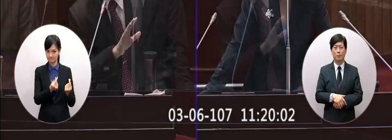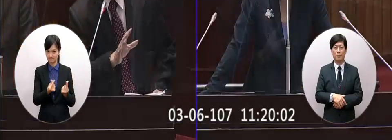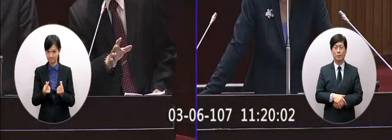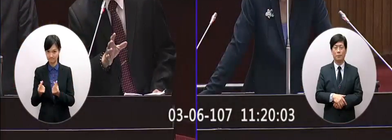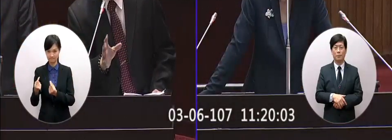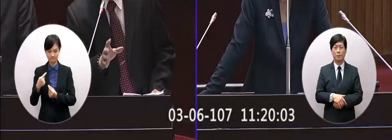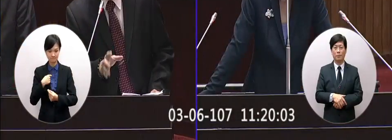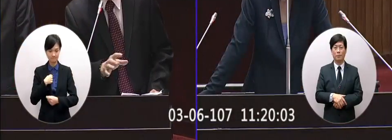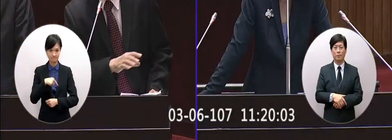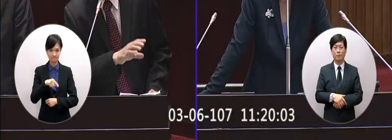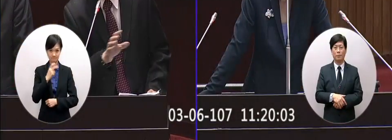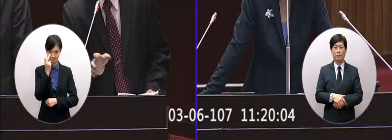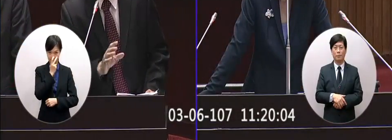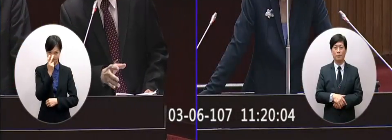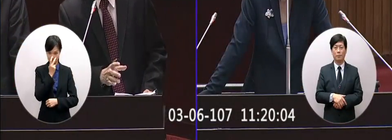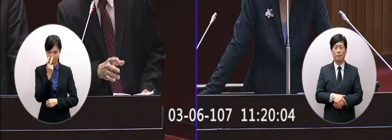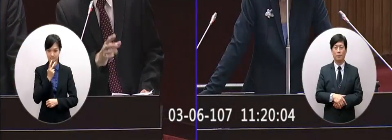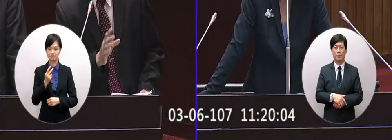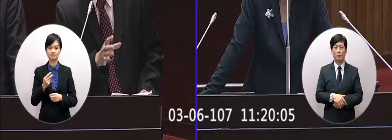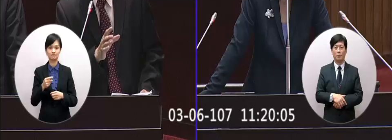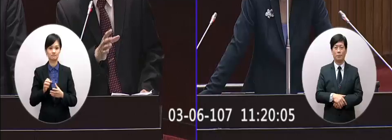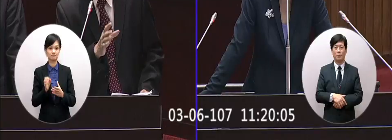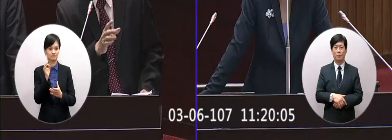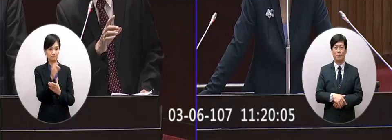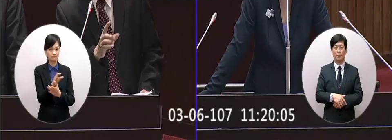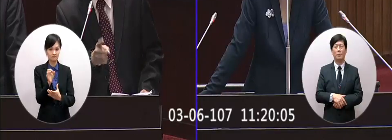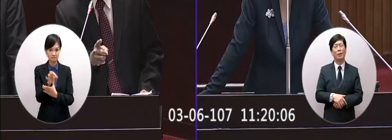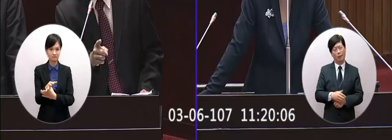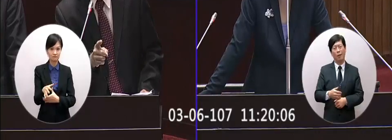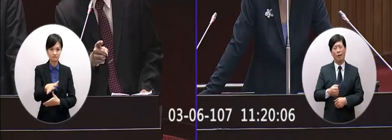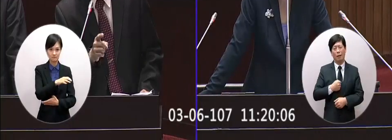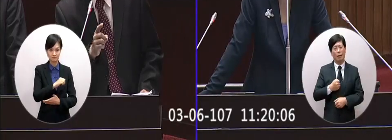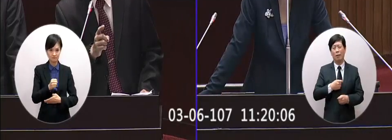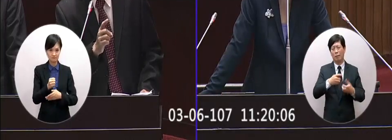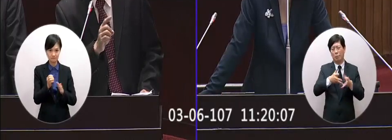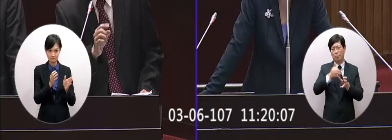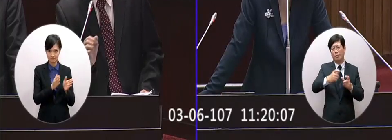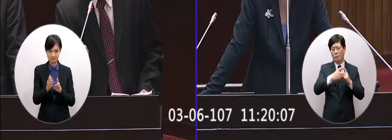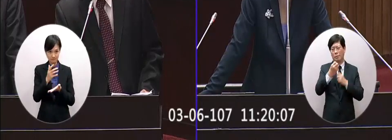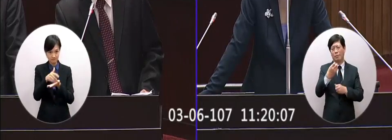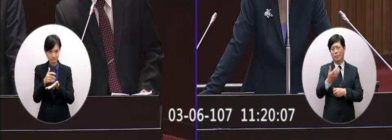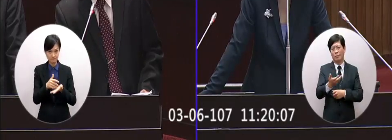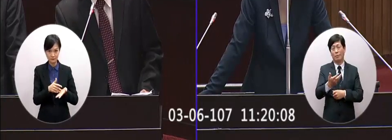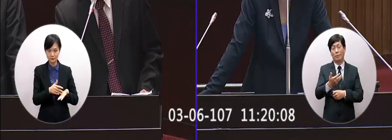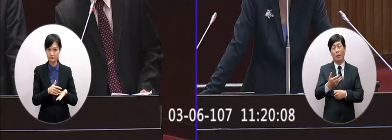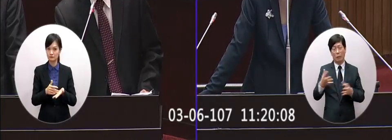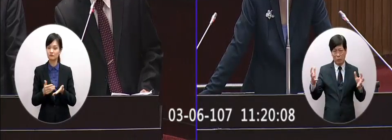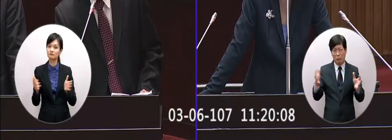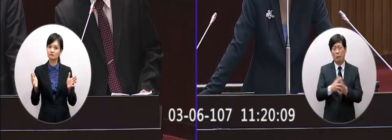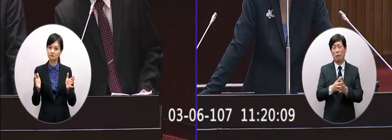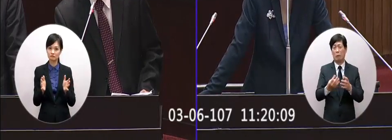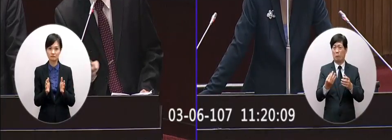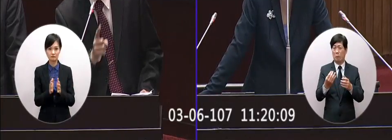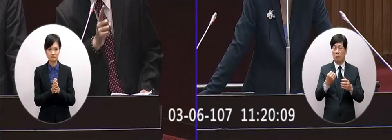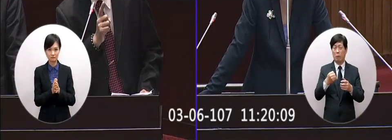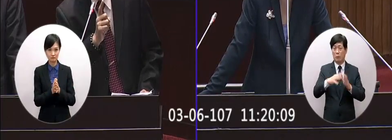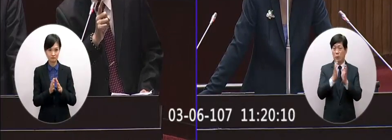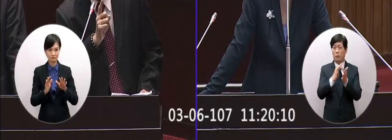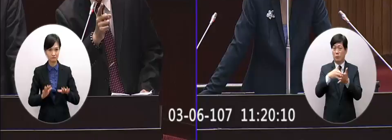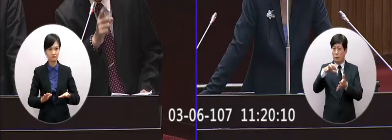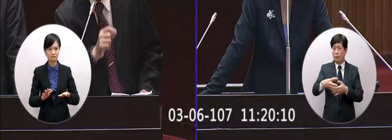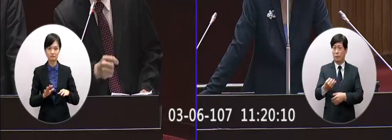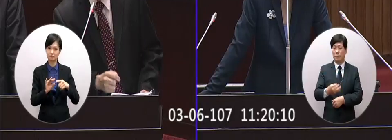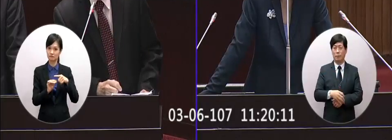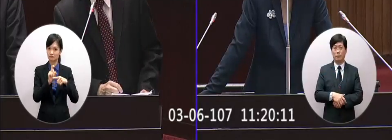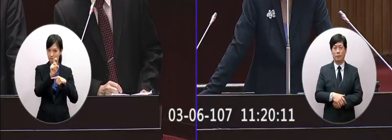这个所谓的我们投资业务出去汇总这些所有 的投资计划。好了，那部长你 回答一下呢，总据说他所公布的预测度是多